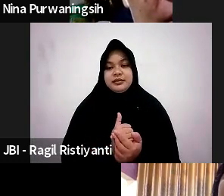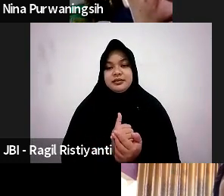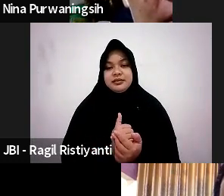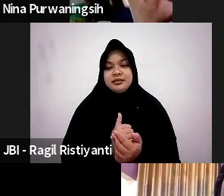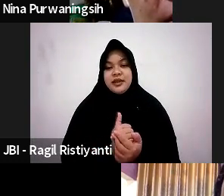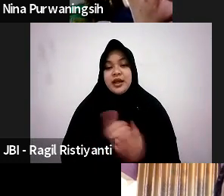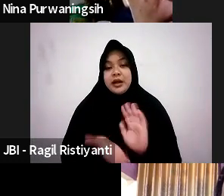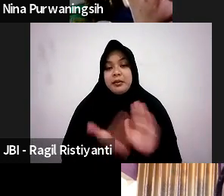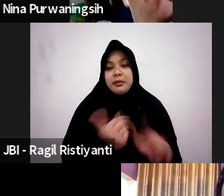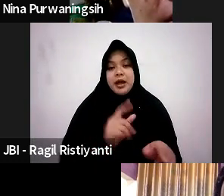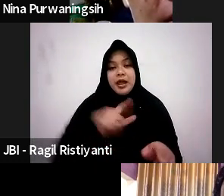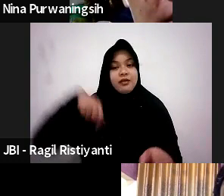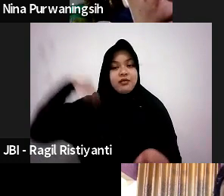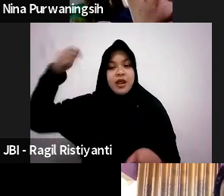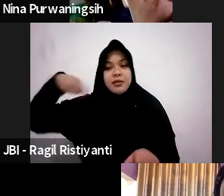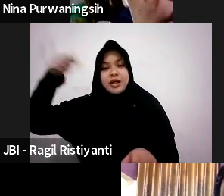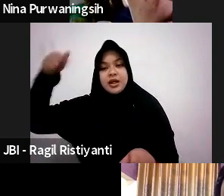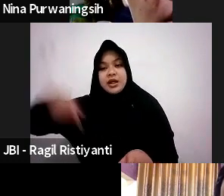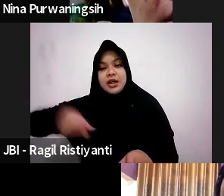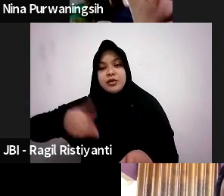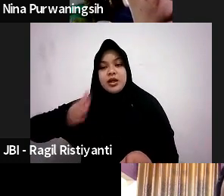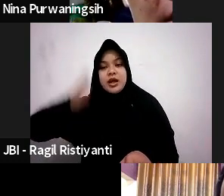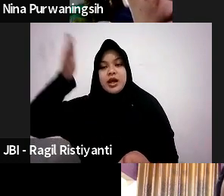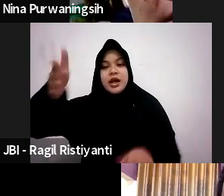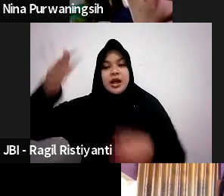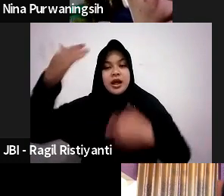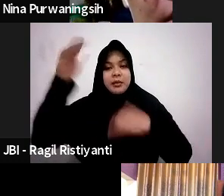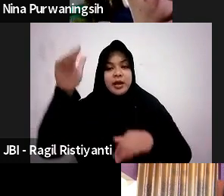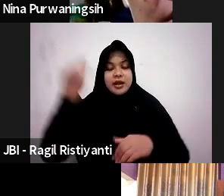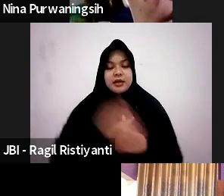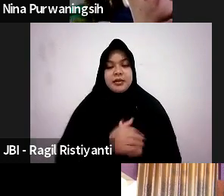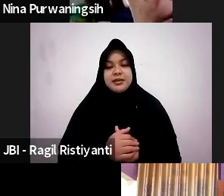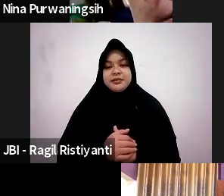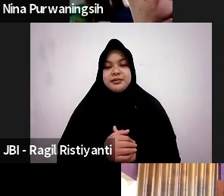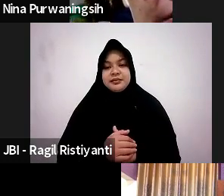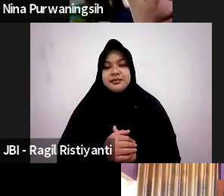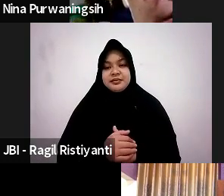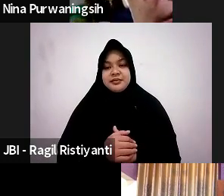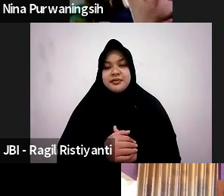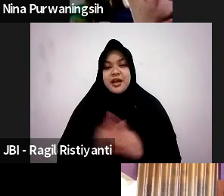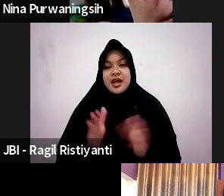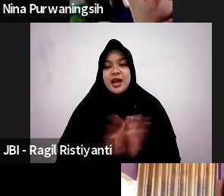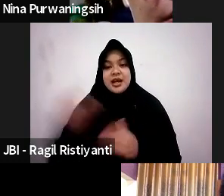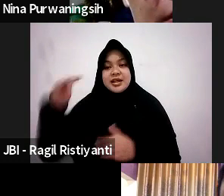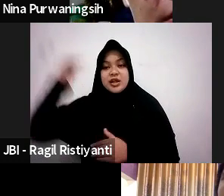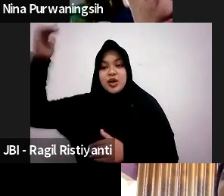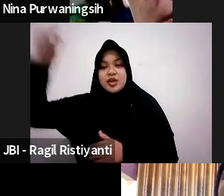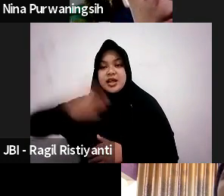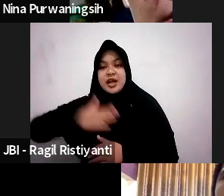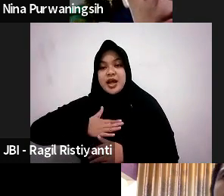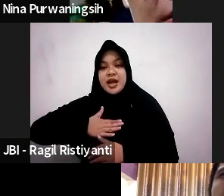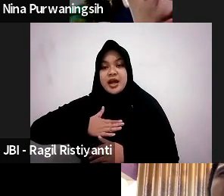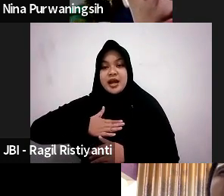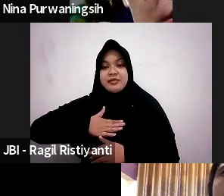yang kemudian ingin diharapkan kedepan Lalu ada senior saya Bang tolhas zamanik